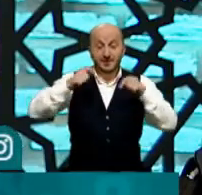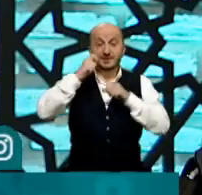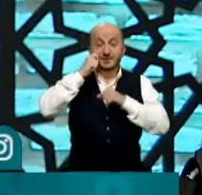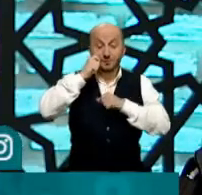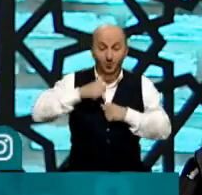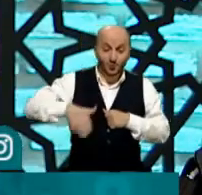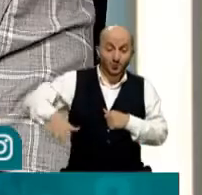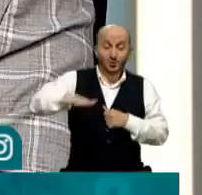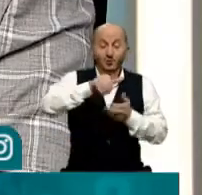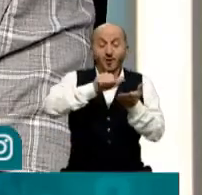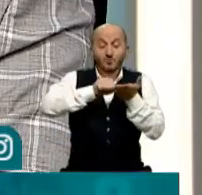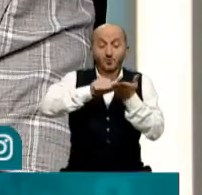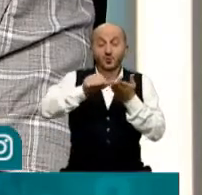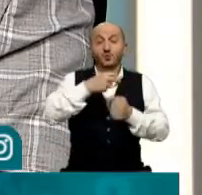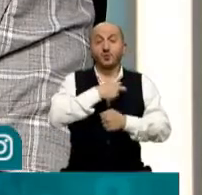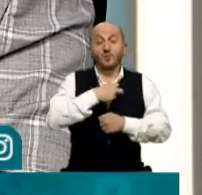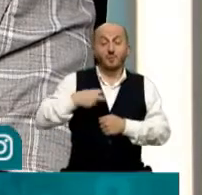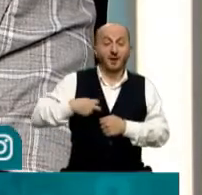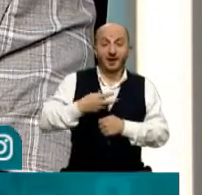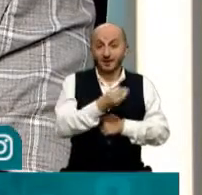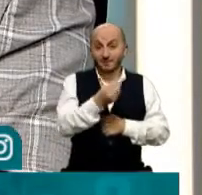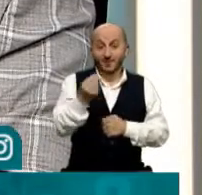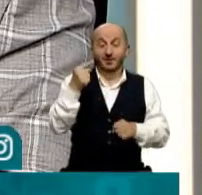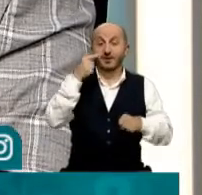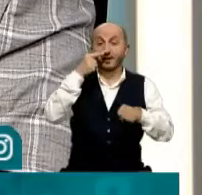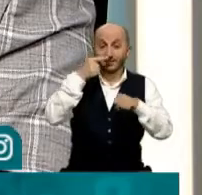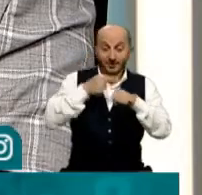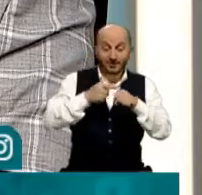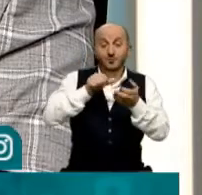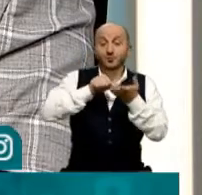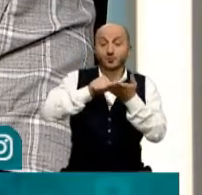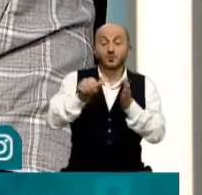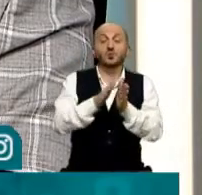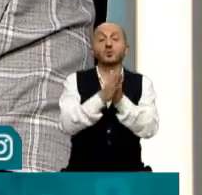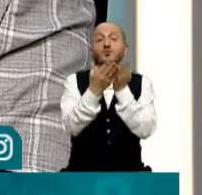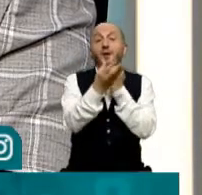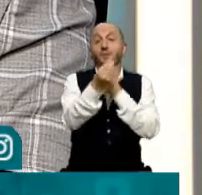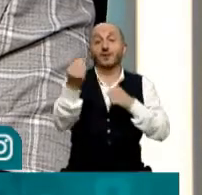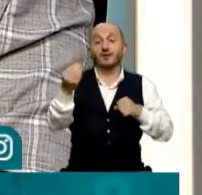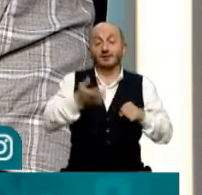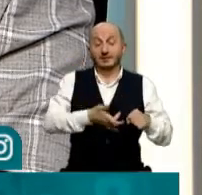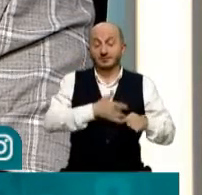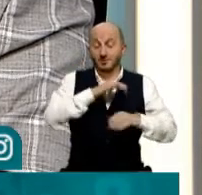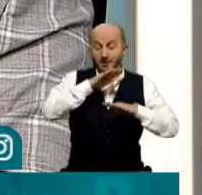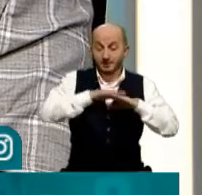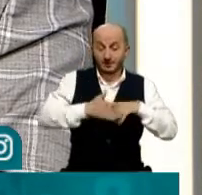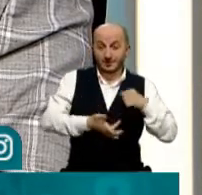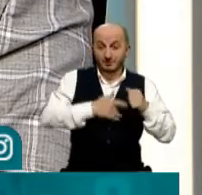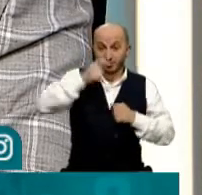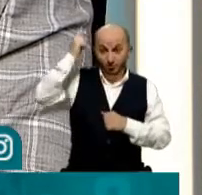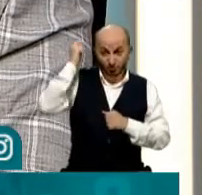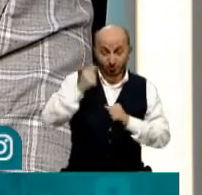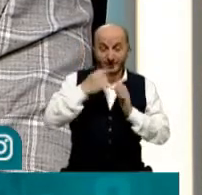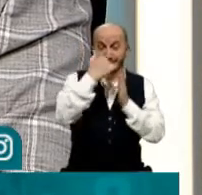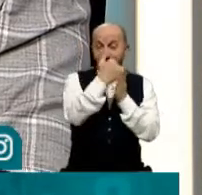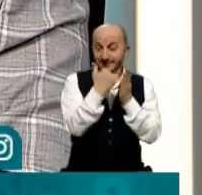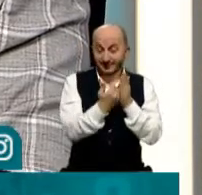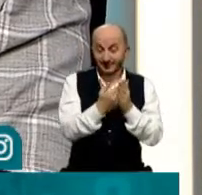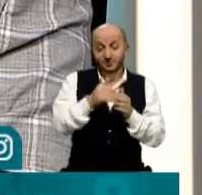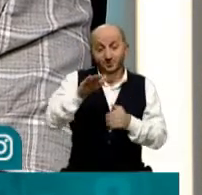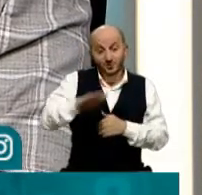bütün peygamberlere inanırız ve bütün kitaplara iman ederiz. Bu imanın şartlarındandır. Çocukluğumuzdan